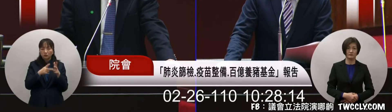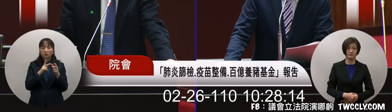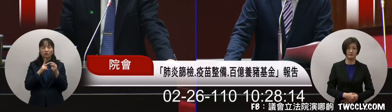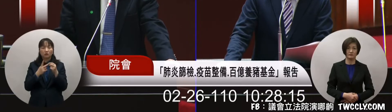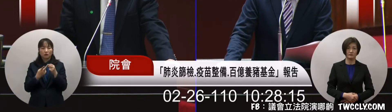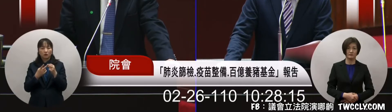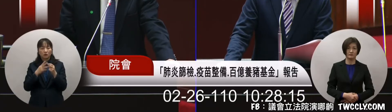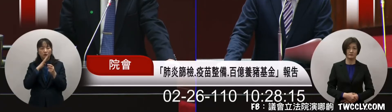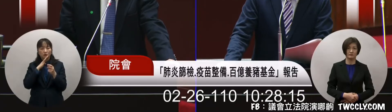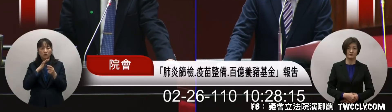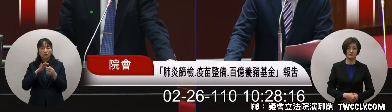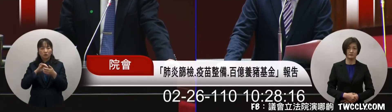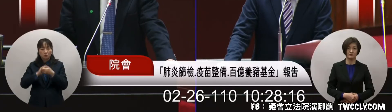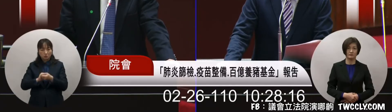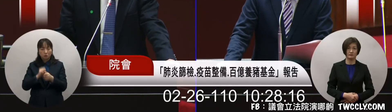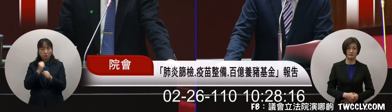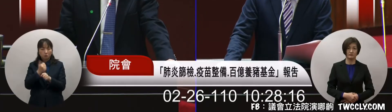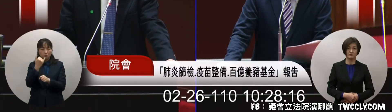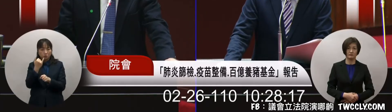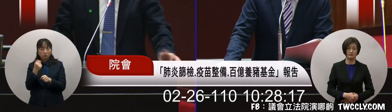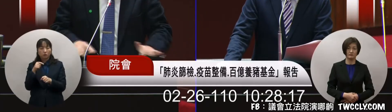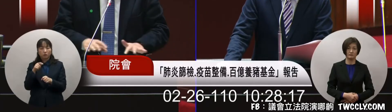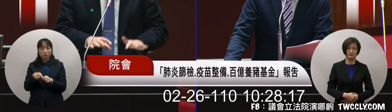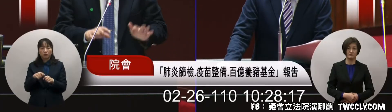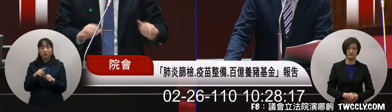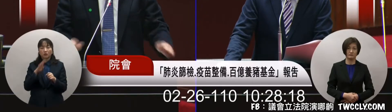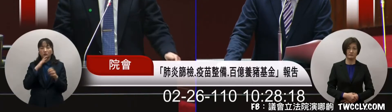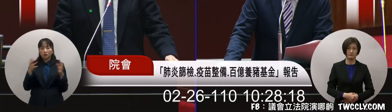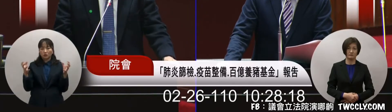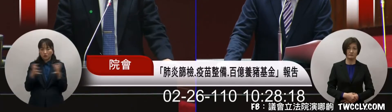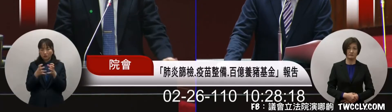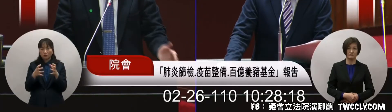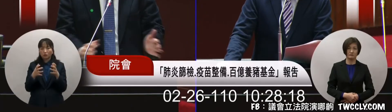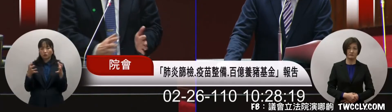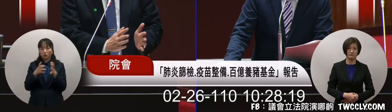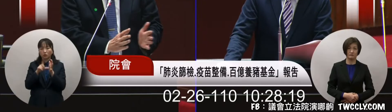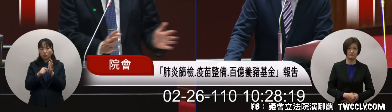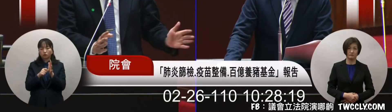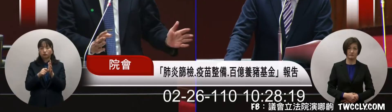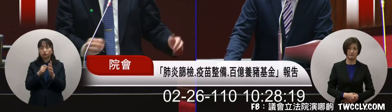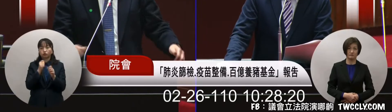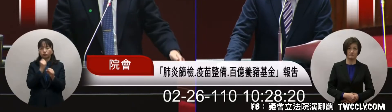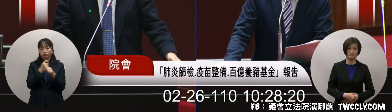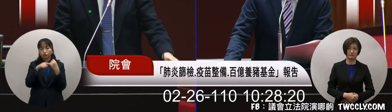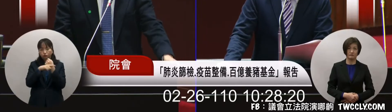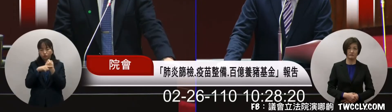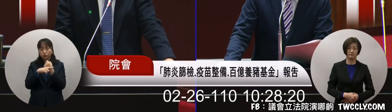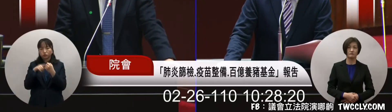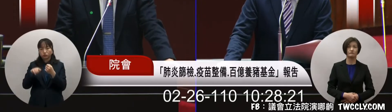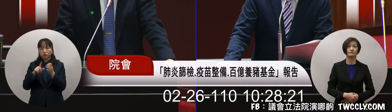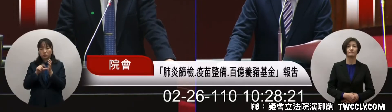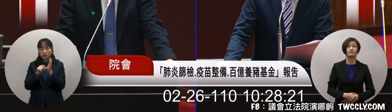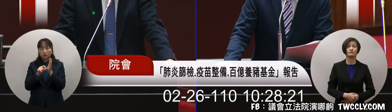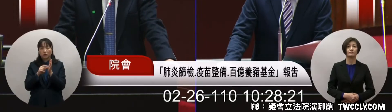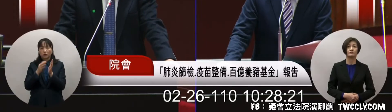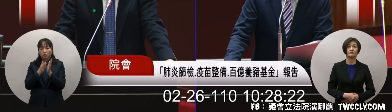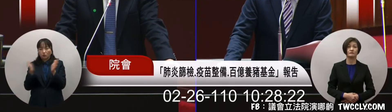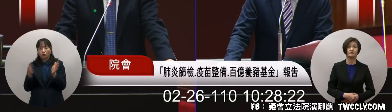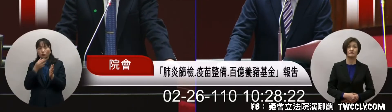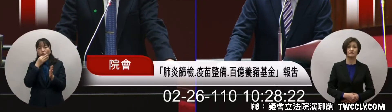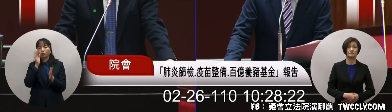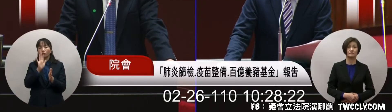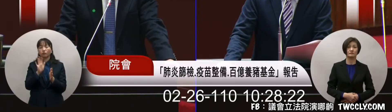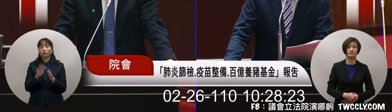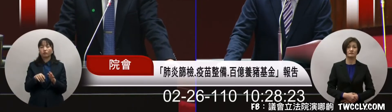一个确效就跟这个同步来进行，免得在后续再把时间再拉长来。